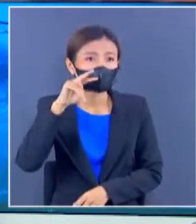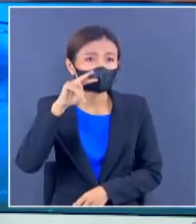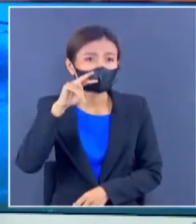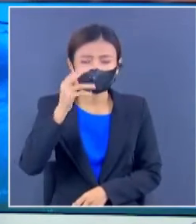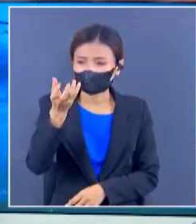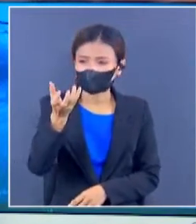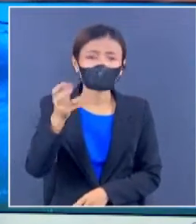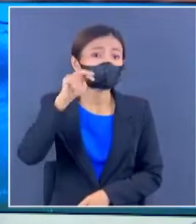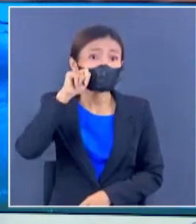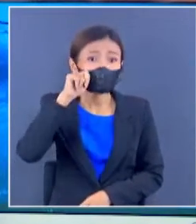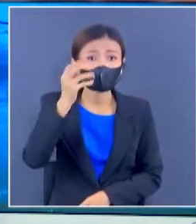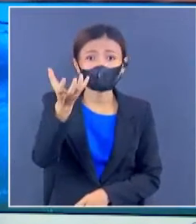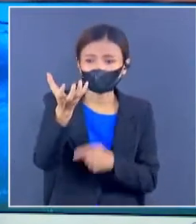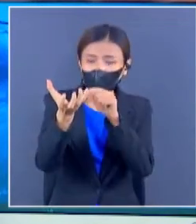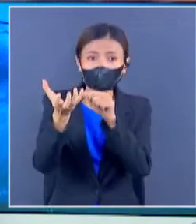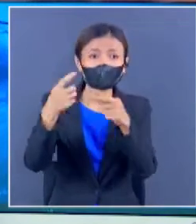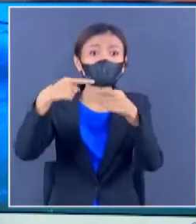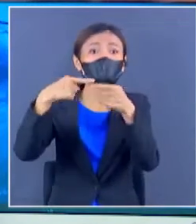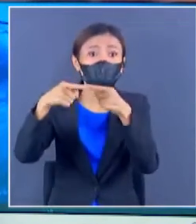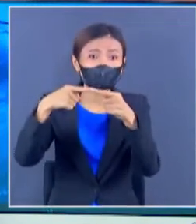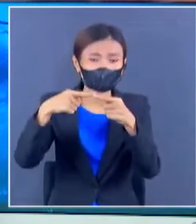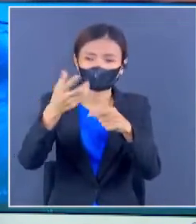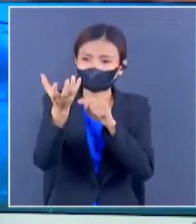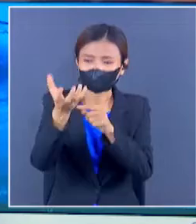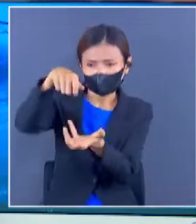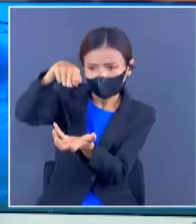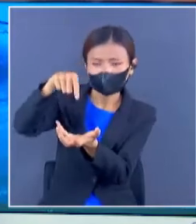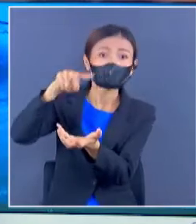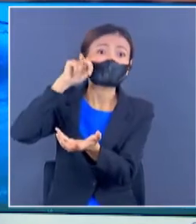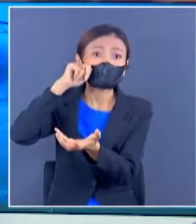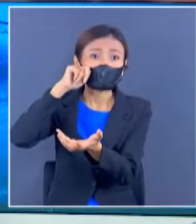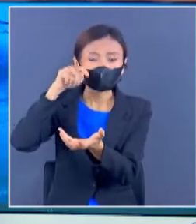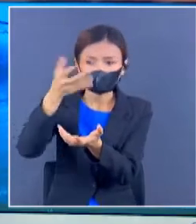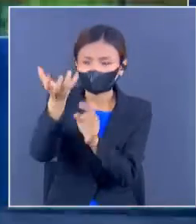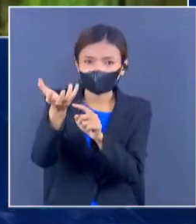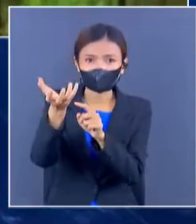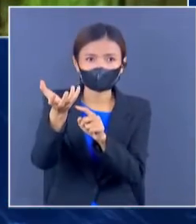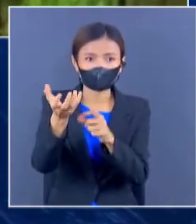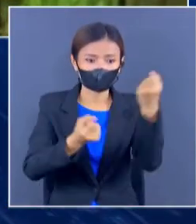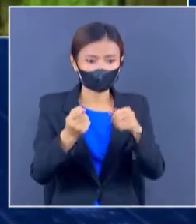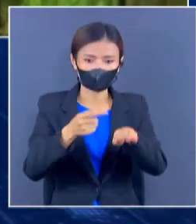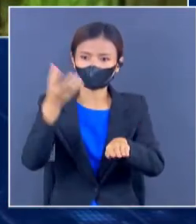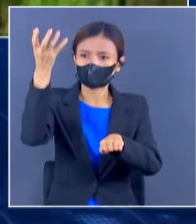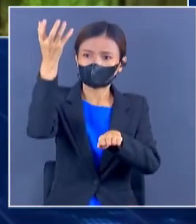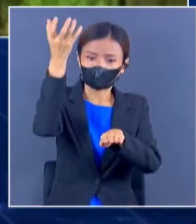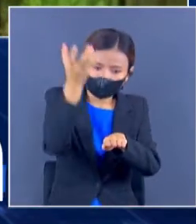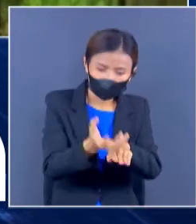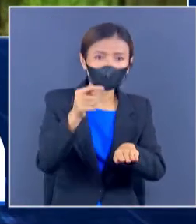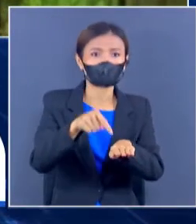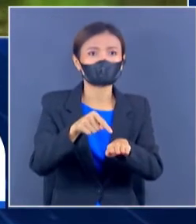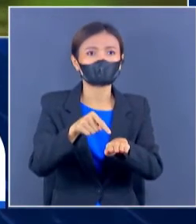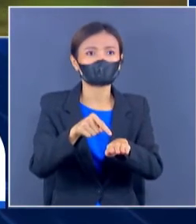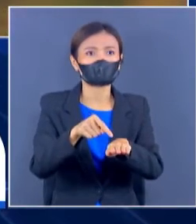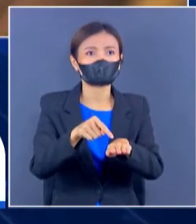จุดก่อสร้างมันร่วงลงมาใส่รถคุณผู้ชมคิดว่าน้ำร่วงใส่รถเนี่ยมันหนักแค่ไหนแล้ว